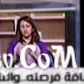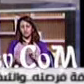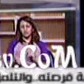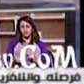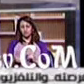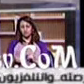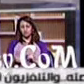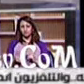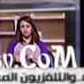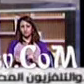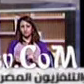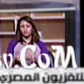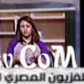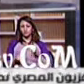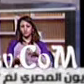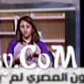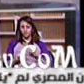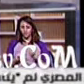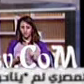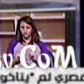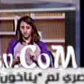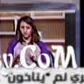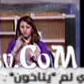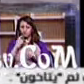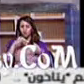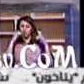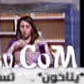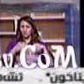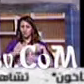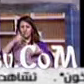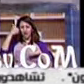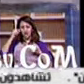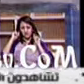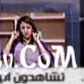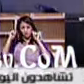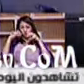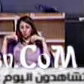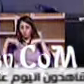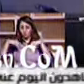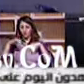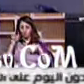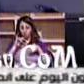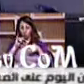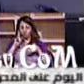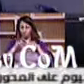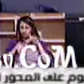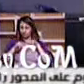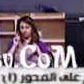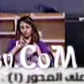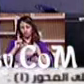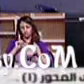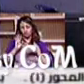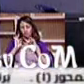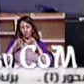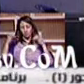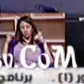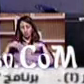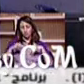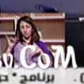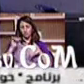عموما كلام حضرتك عن فكره عدم استخدام العنف ده كلام محترم جدا استاذ ياسر واتمنى ان جميع الاطراف تحز هذا الحذو